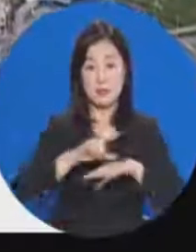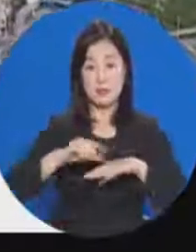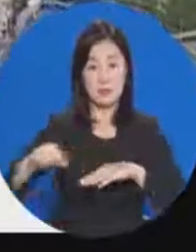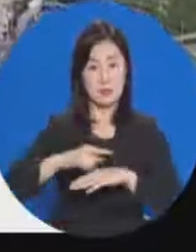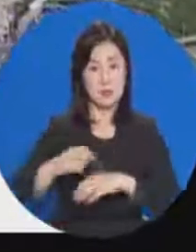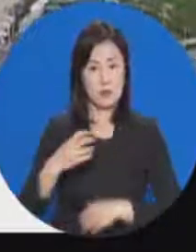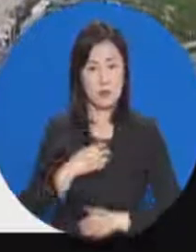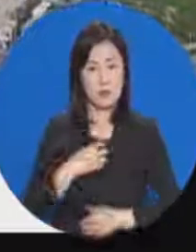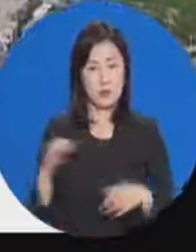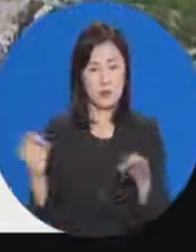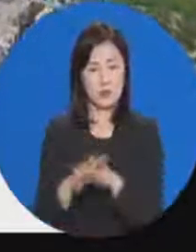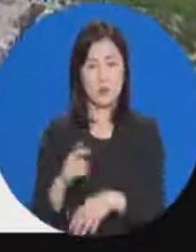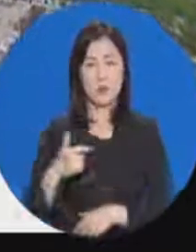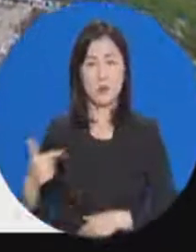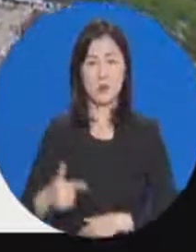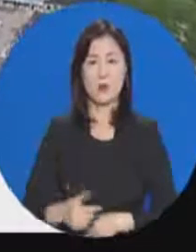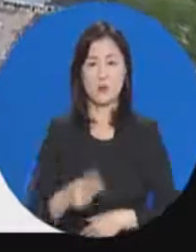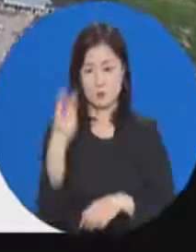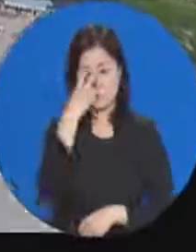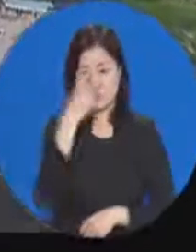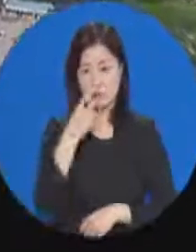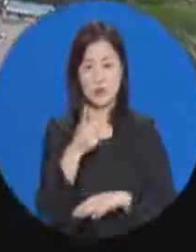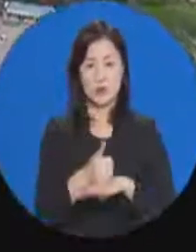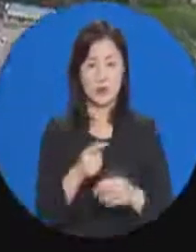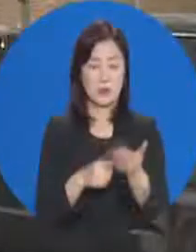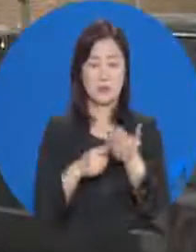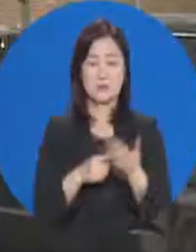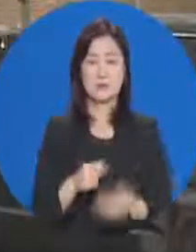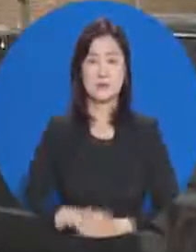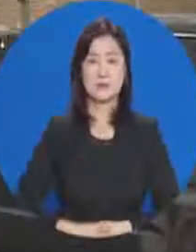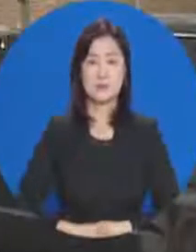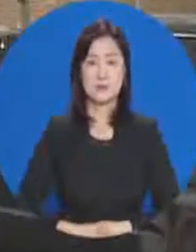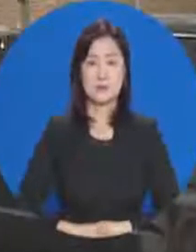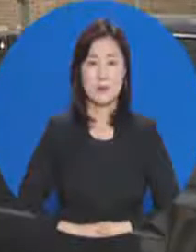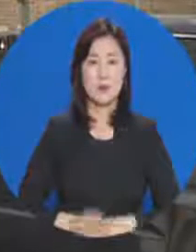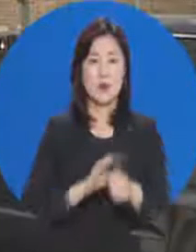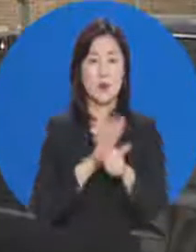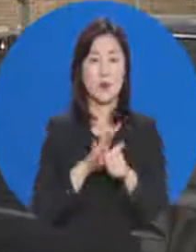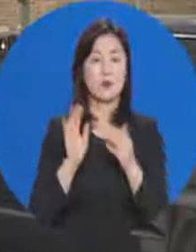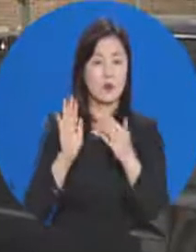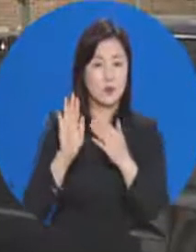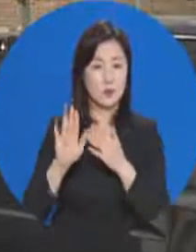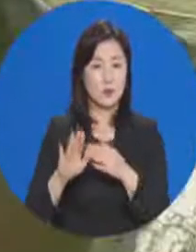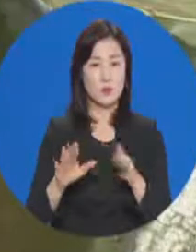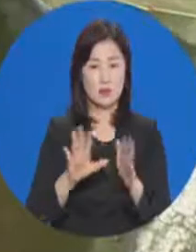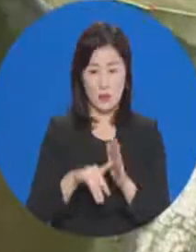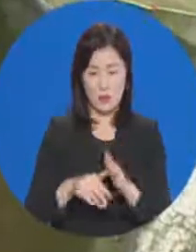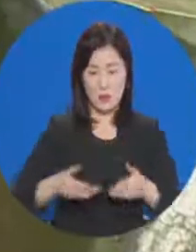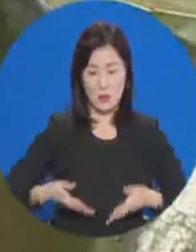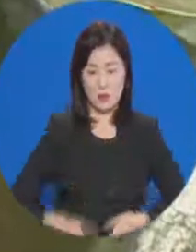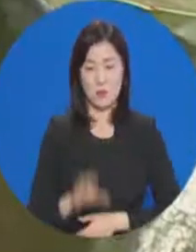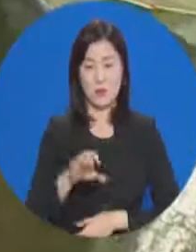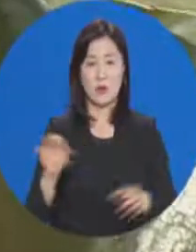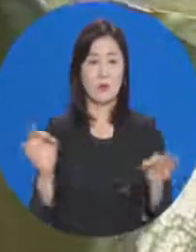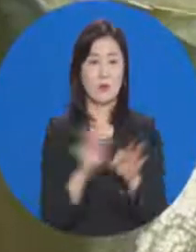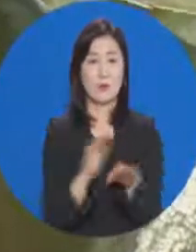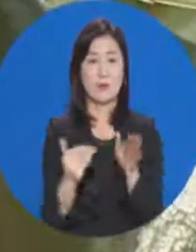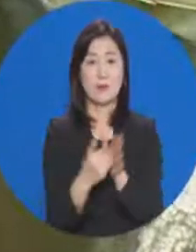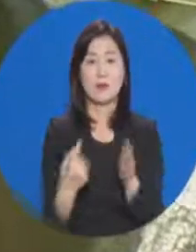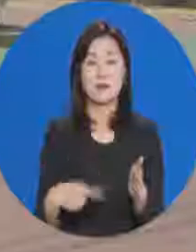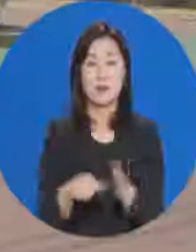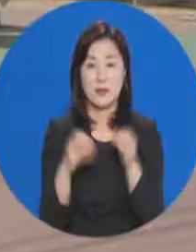있다는 국책연구원의 분석 결과도 있습니다. 포스트 코로나 시대에 고향이 소멸하지 않도록 혁신 도시보다